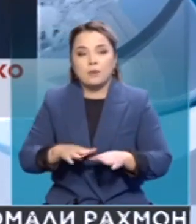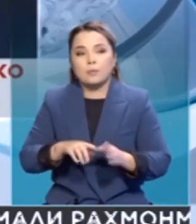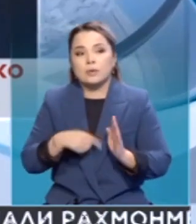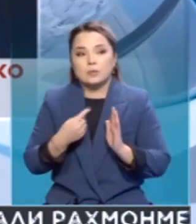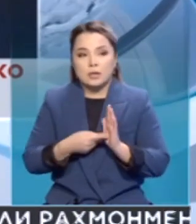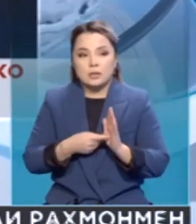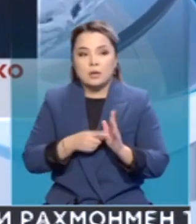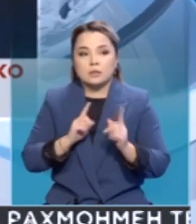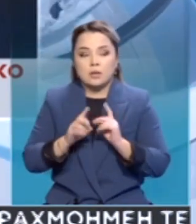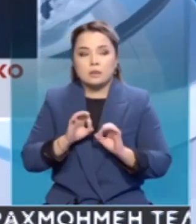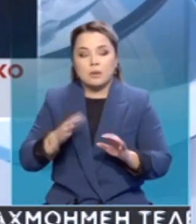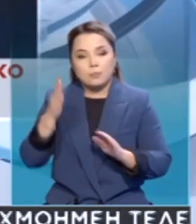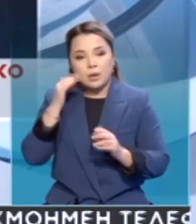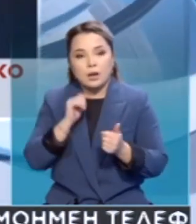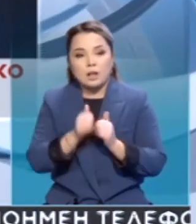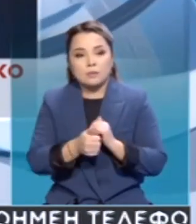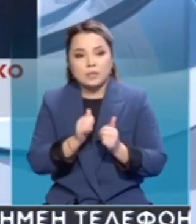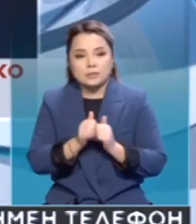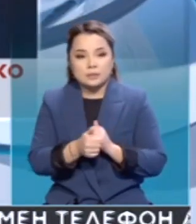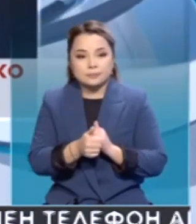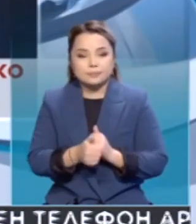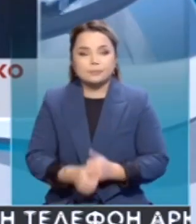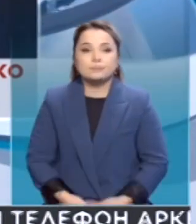мәселелер жөнінде пікір алмасты.